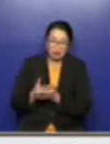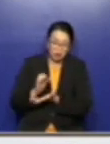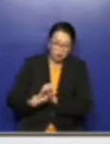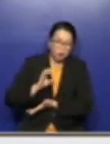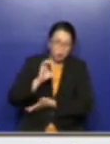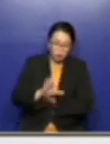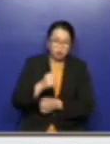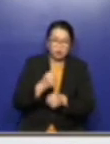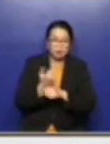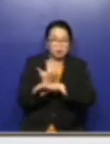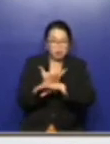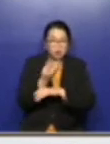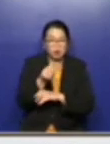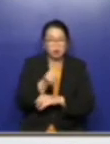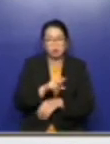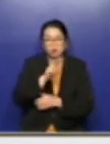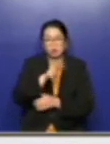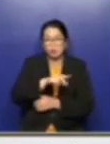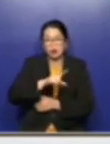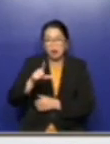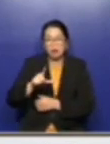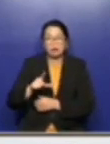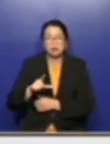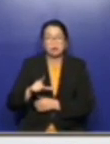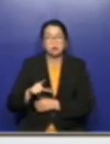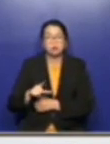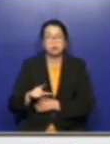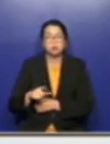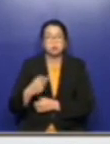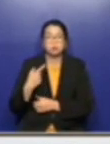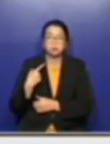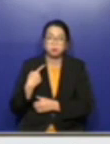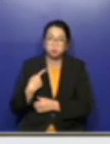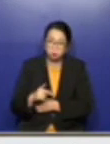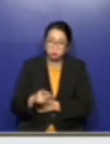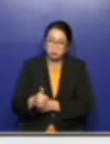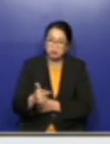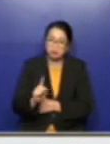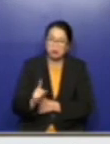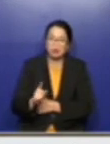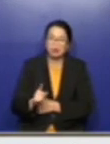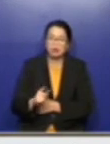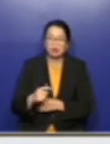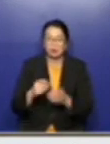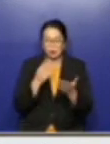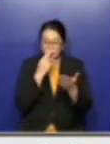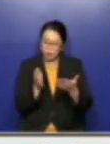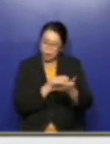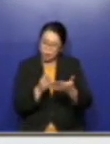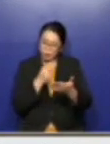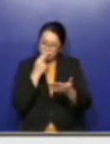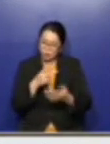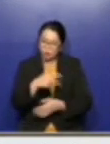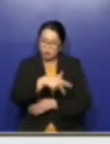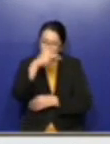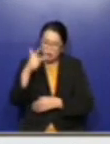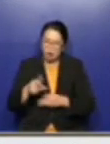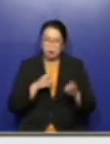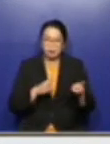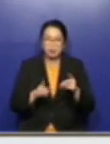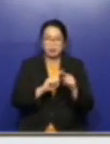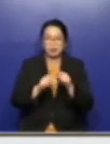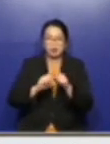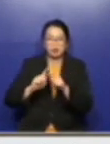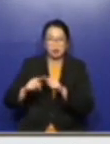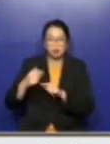นะฮะนี่ผมไม่ได้พูดเองเองนะ127ครับอย่างไรก็ตามการดำเนินงานในช่องทางออนไลน์ของไทย PBS แม้